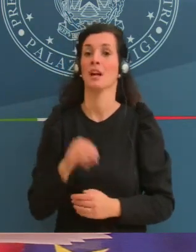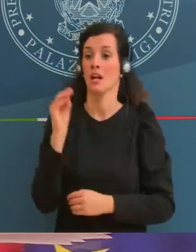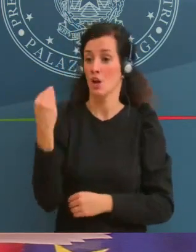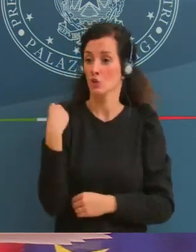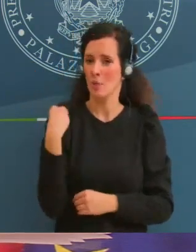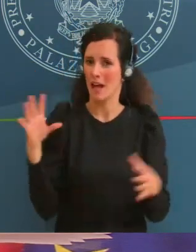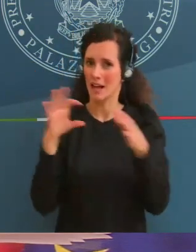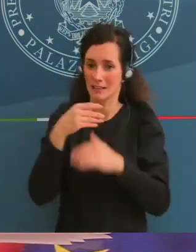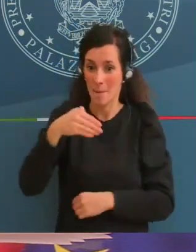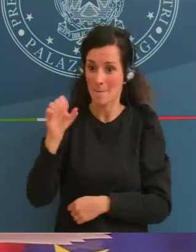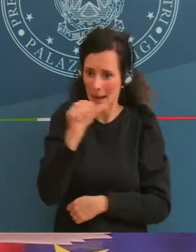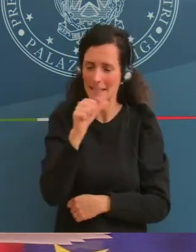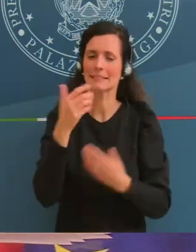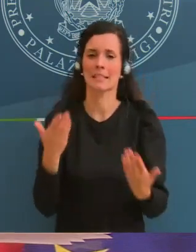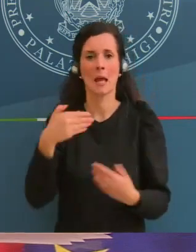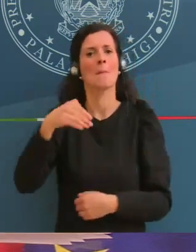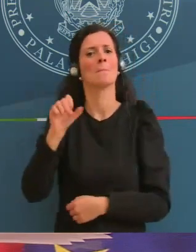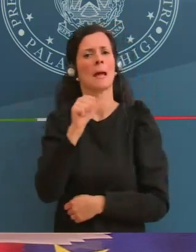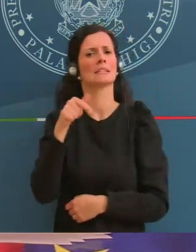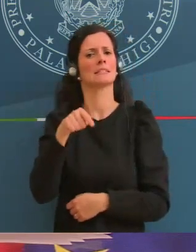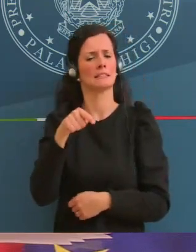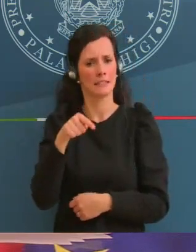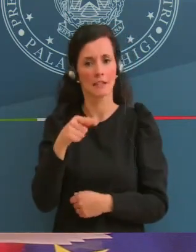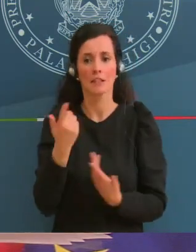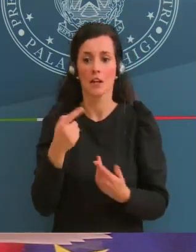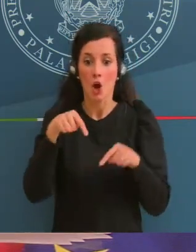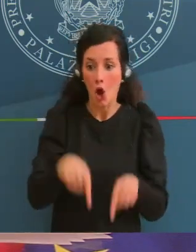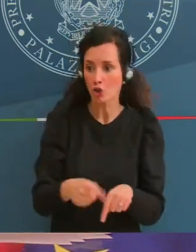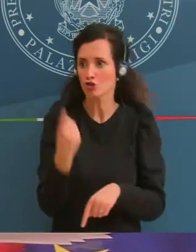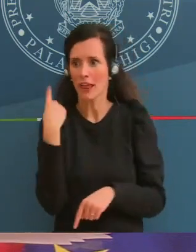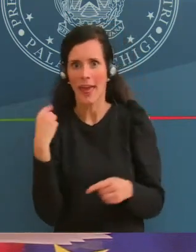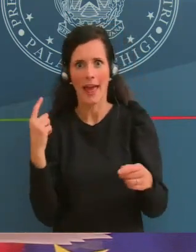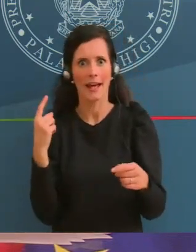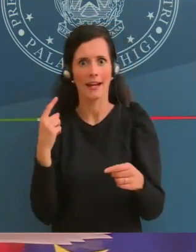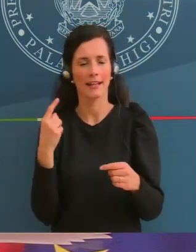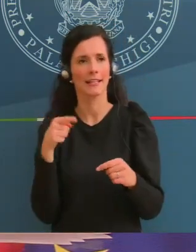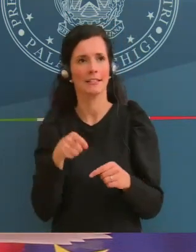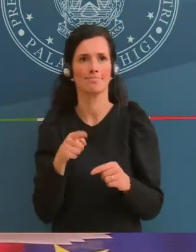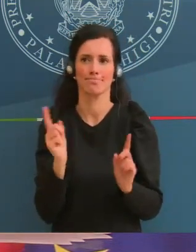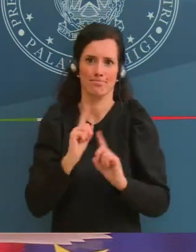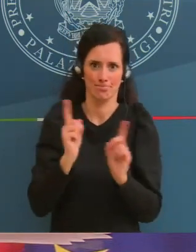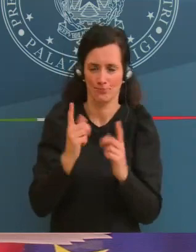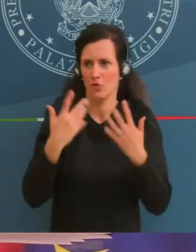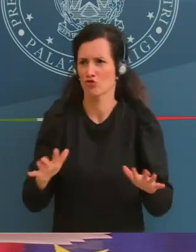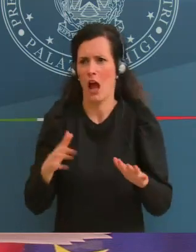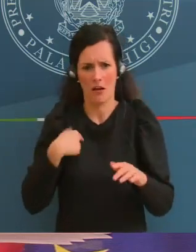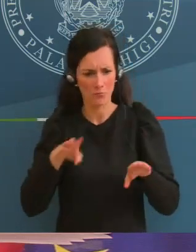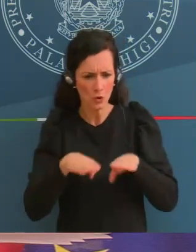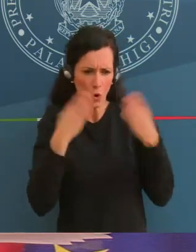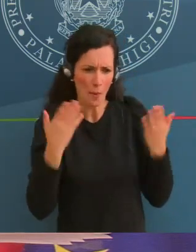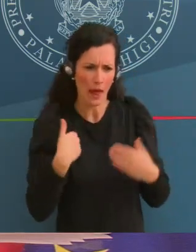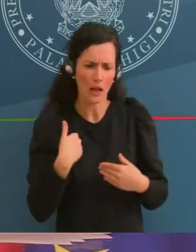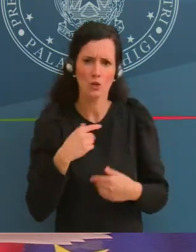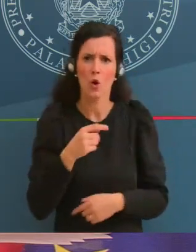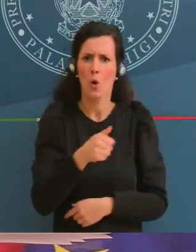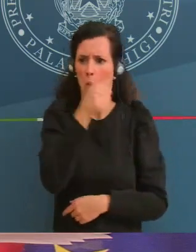anno e mezzo forse anche di più quindi sono già passato in parlamento per annunciare questo processo riformatore il giorno 9 non c'è